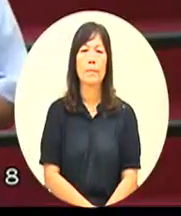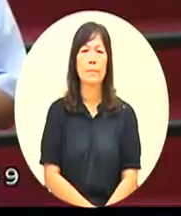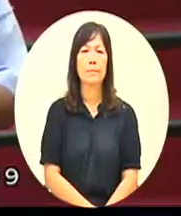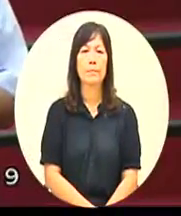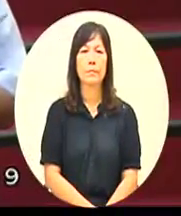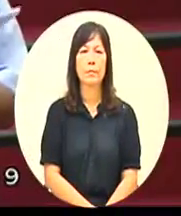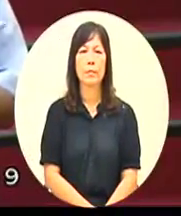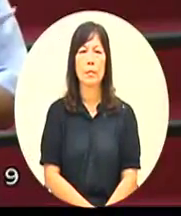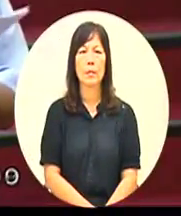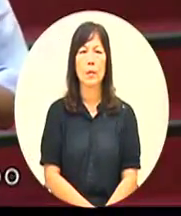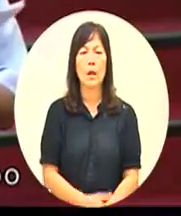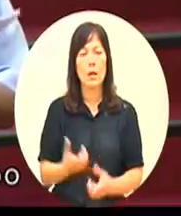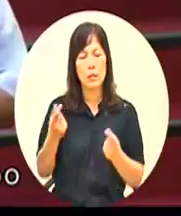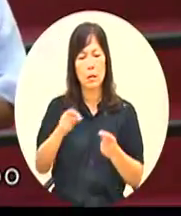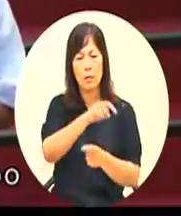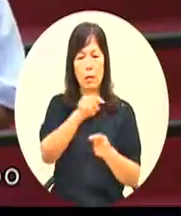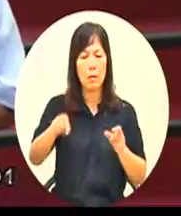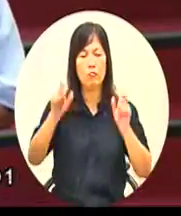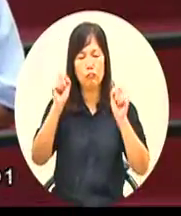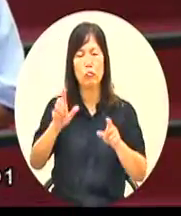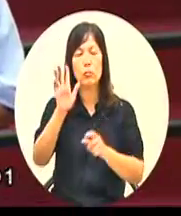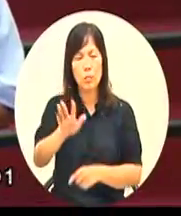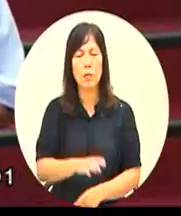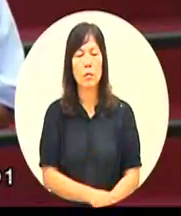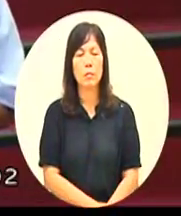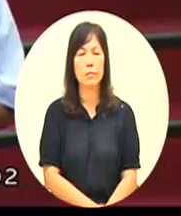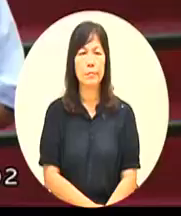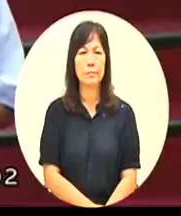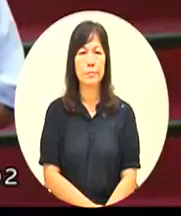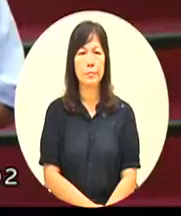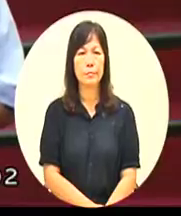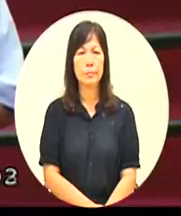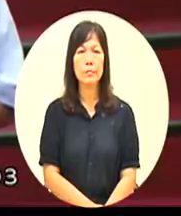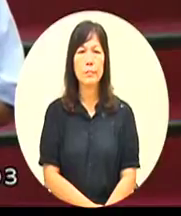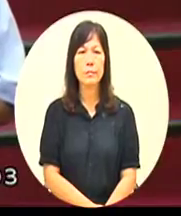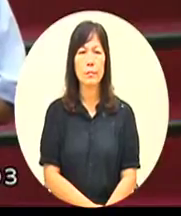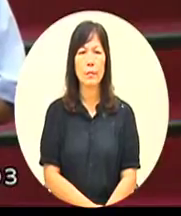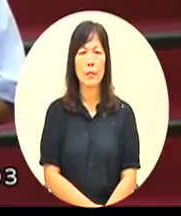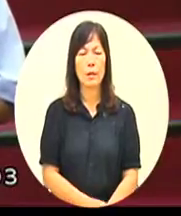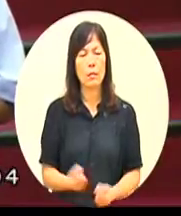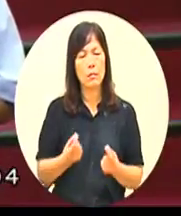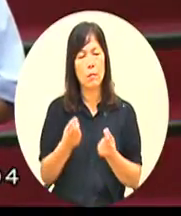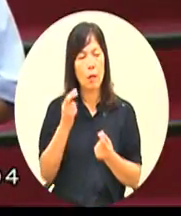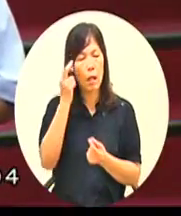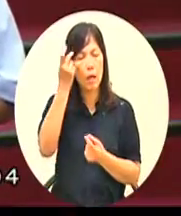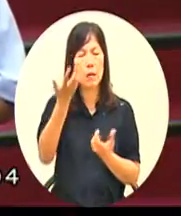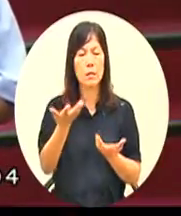也都是一国两制的运作之下，感觉上